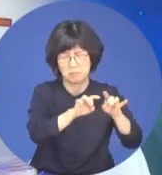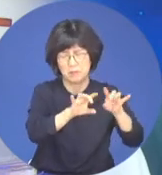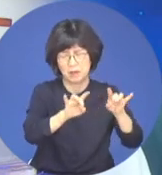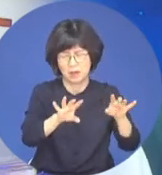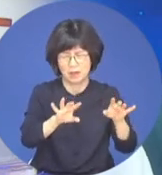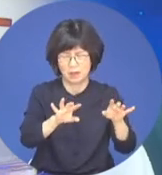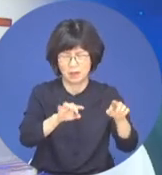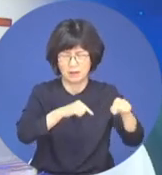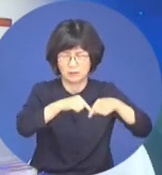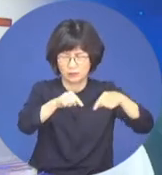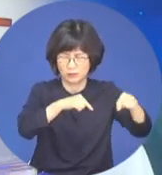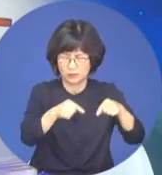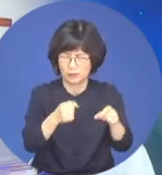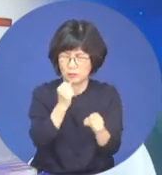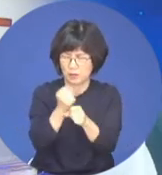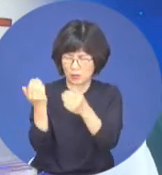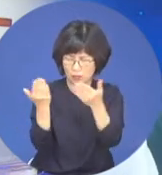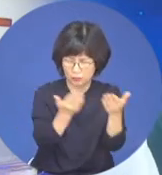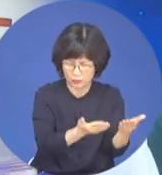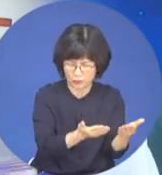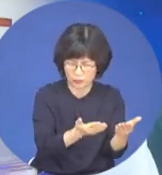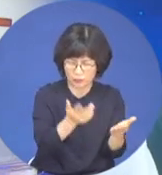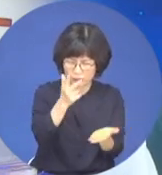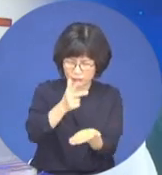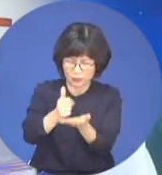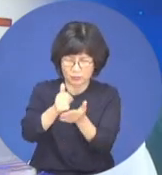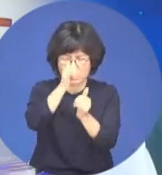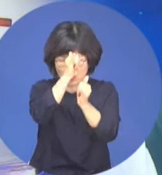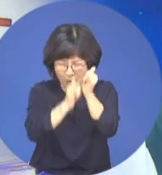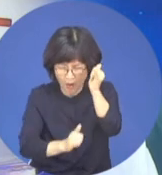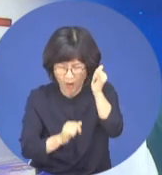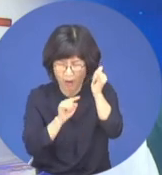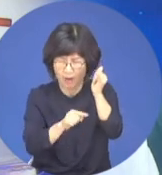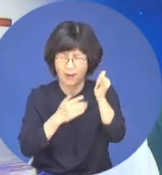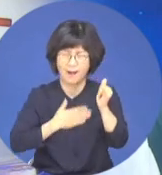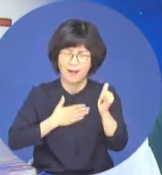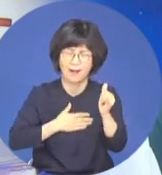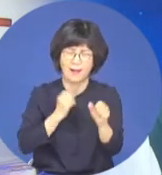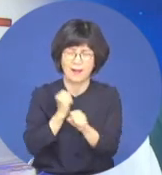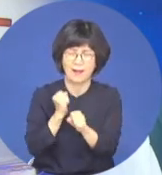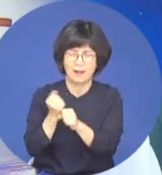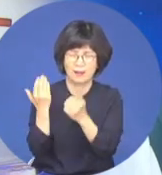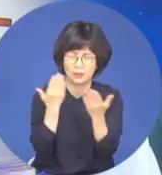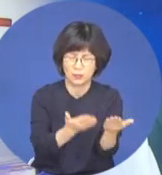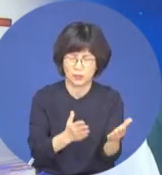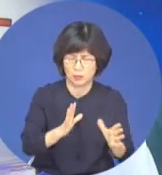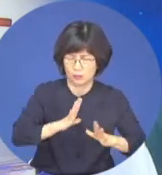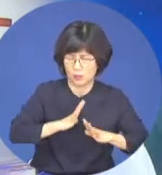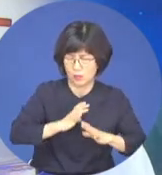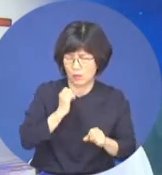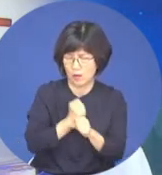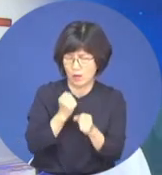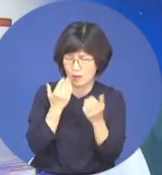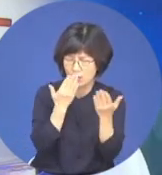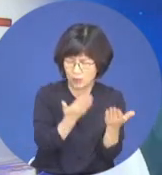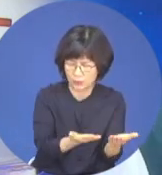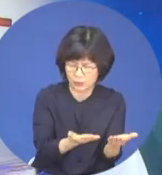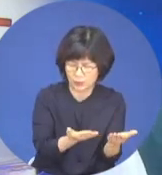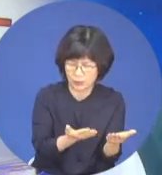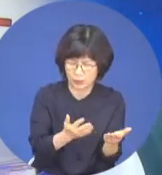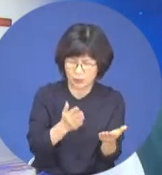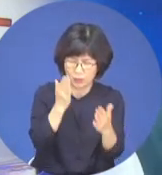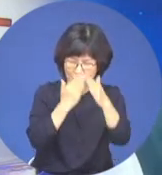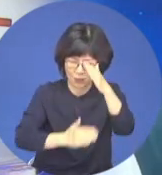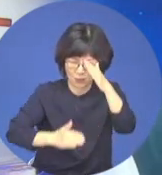지도자들이 주님의 역사하심을 알게 하시고 두려워하게 하시며 공의와 정의를